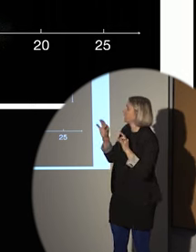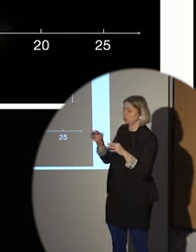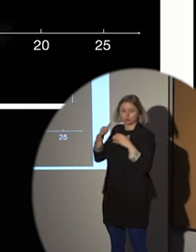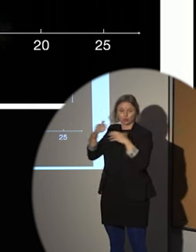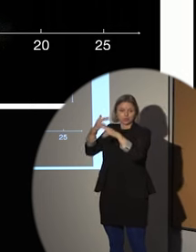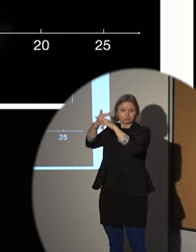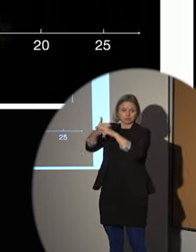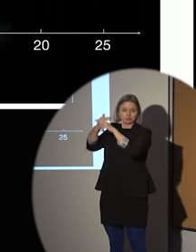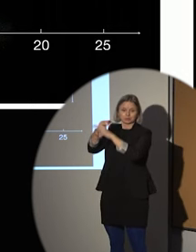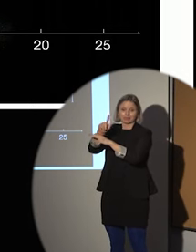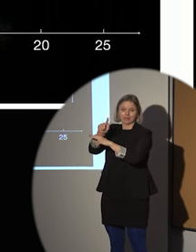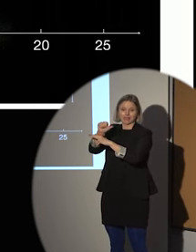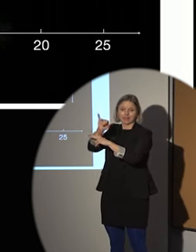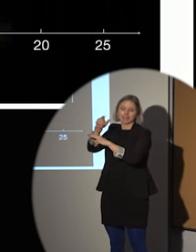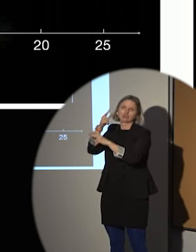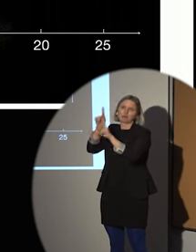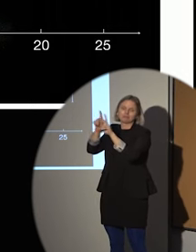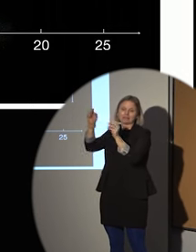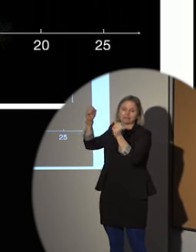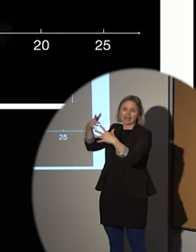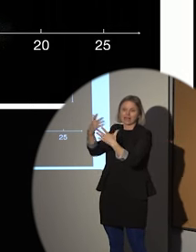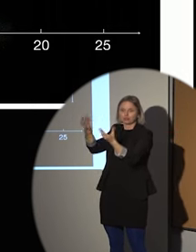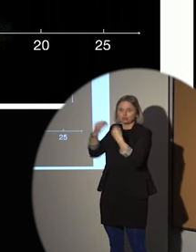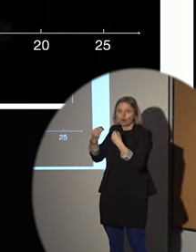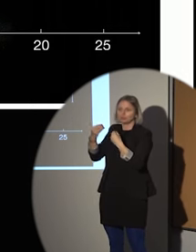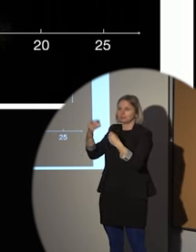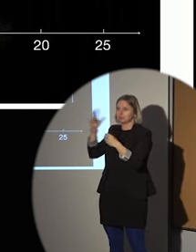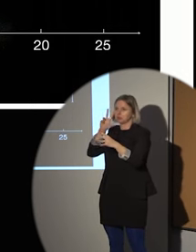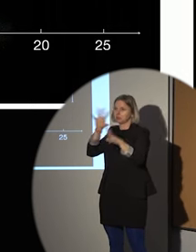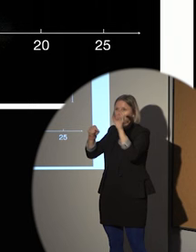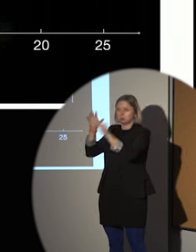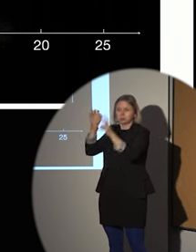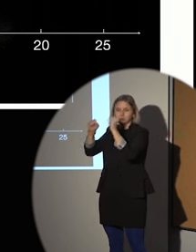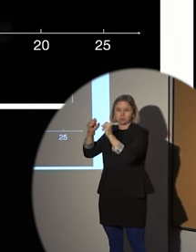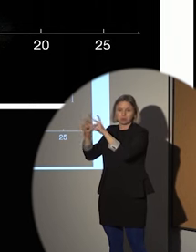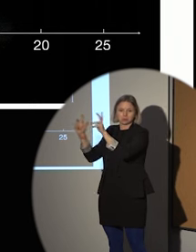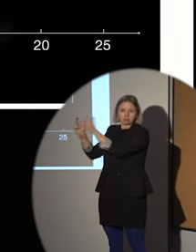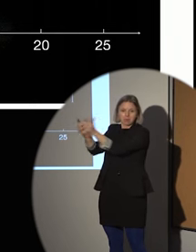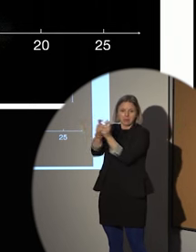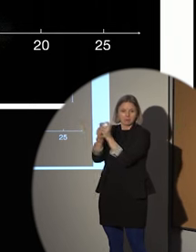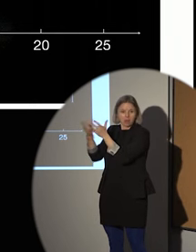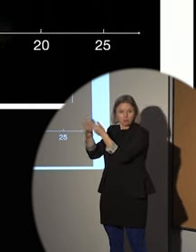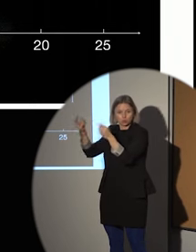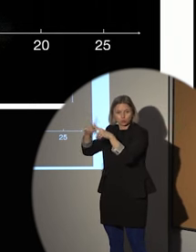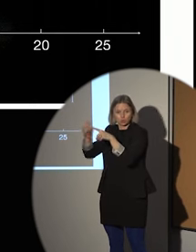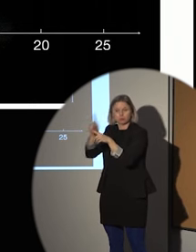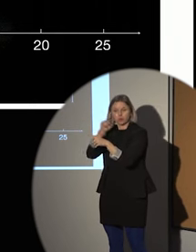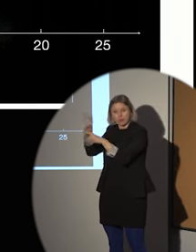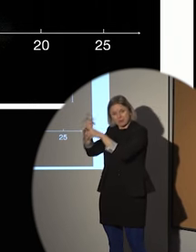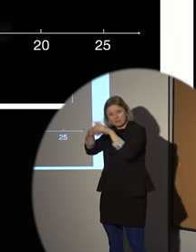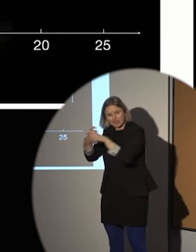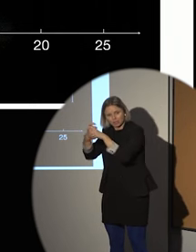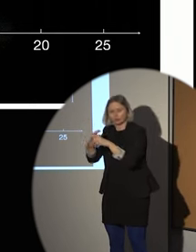miracle pour les physiciens, parce qu'il permet d'obtenir en même temps la vitesse d'approche, c'est-à-dire la